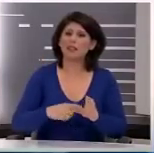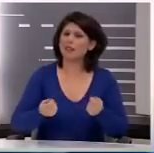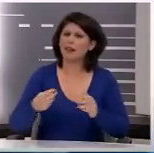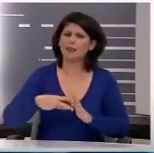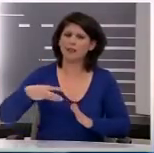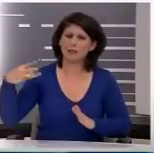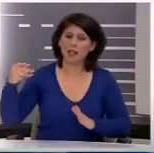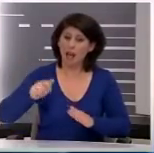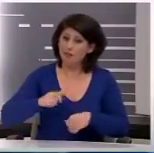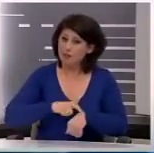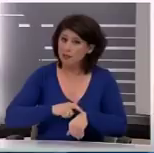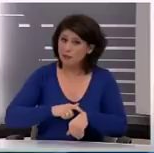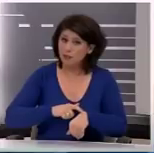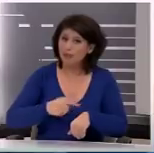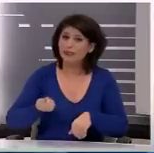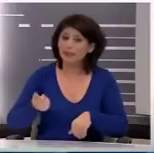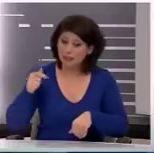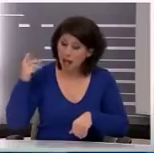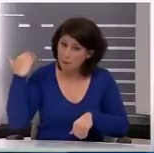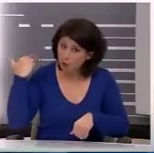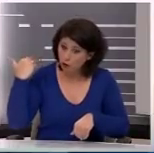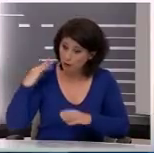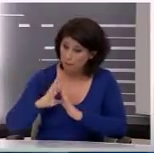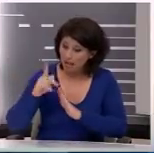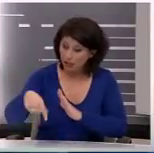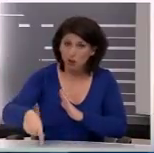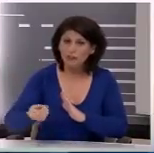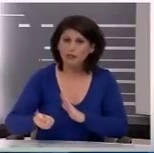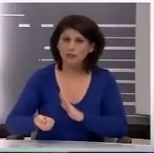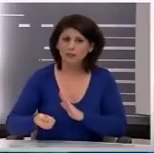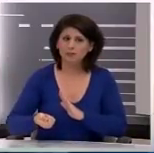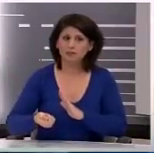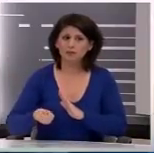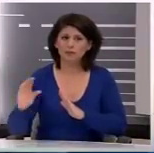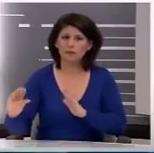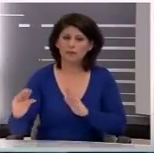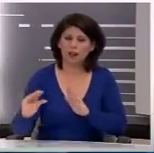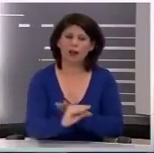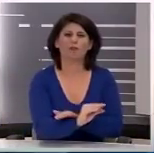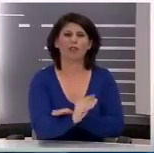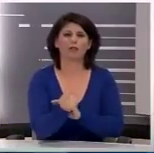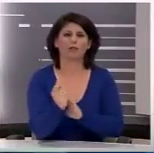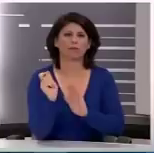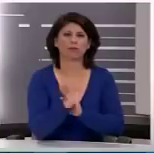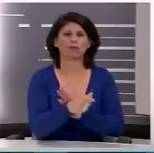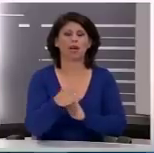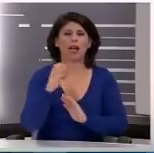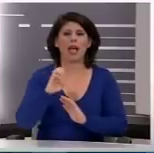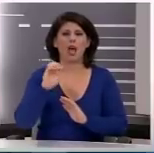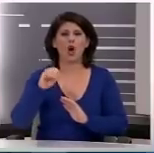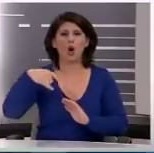Σιριζέοι αυτή τη στιγμή? Τι γίνεται από τότε? Είναι πόρος του ΕΟΠΗ.